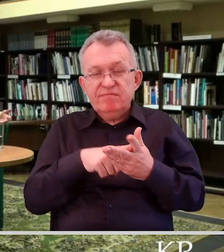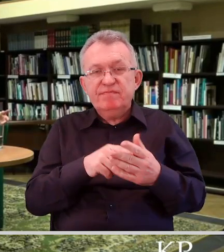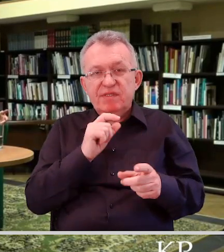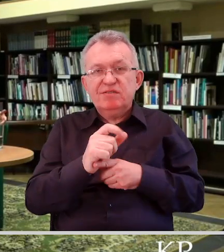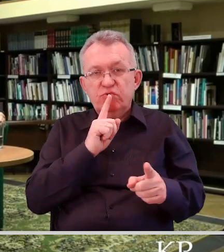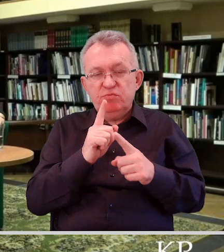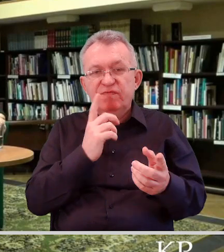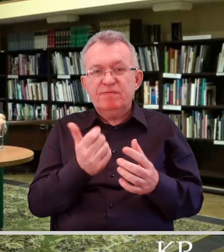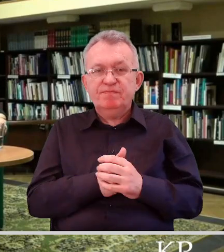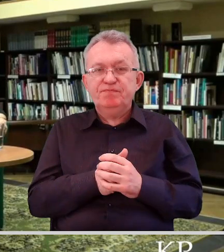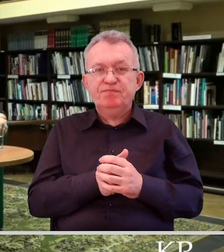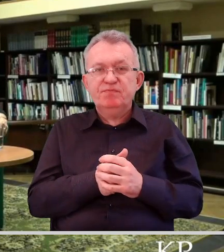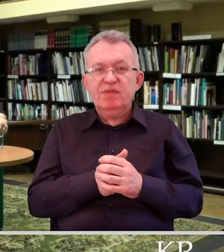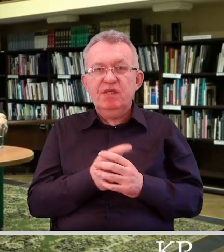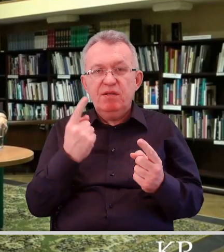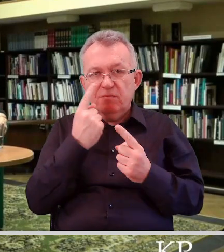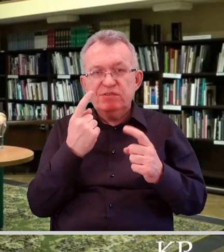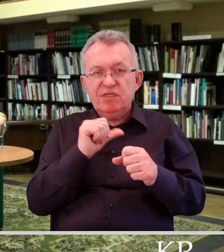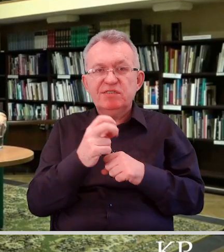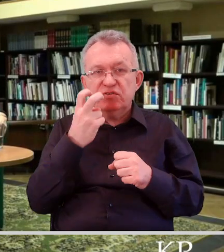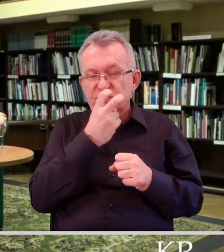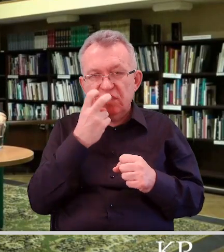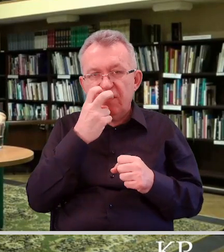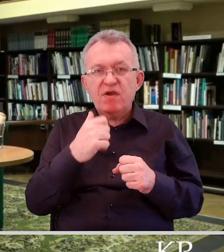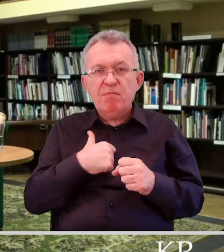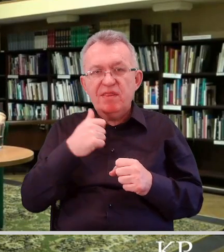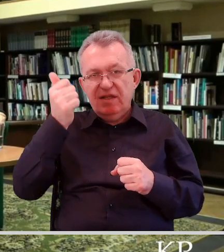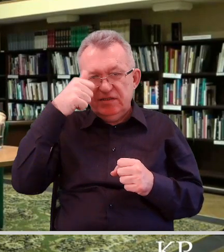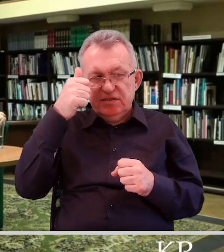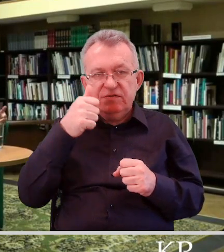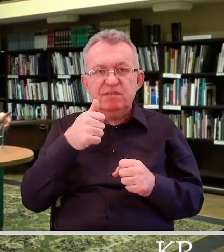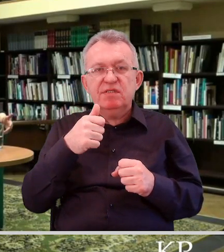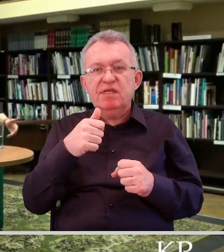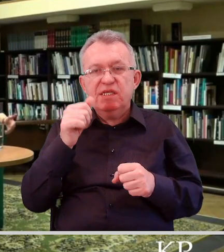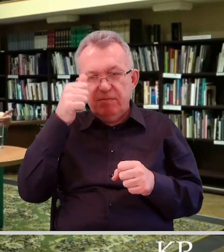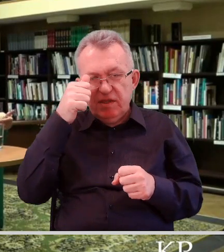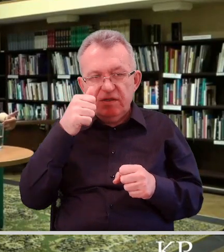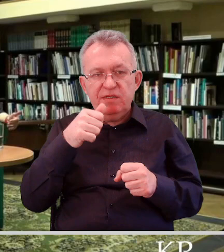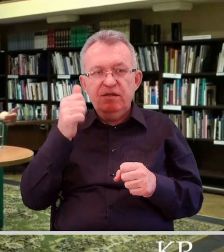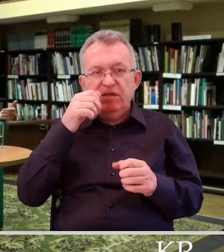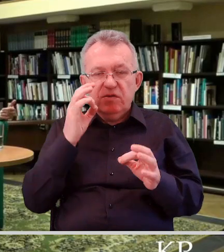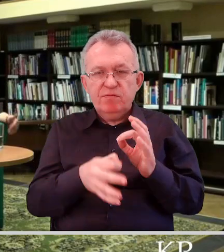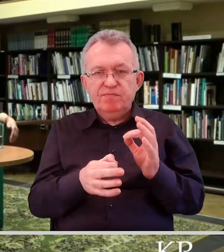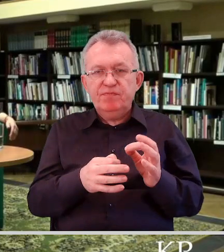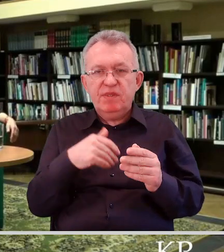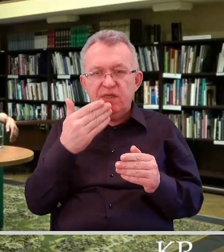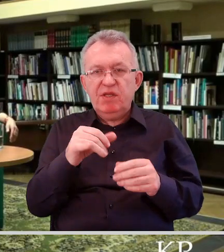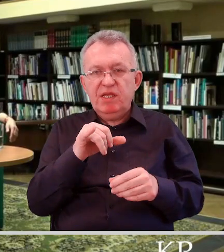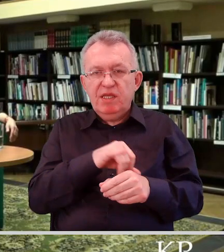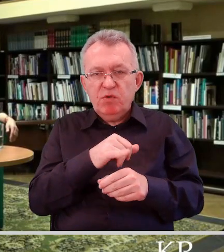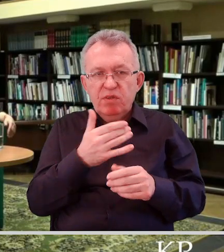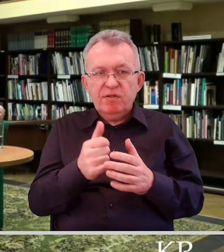rozmowach sprowadza. I wydaje mi się, że jest bardzo ciekawe, żeby właśnie nazywać choćby imionami, choćby im teraz przyznać imiona,